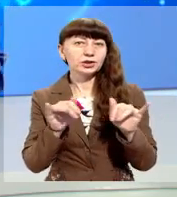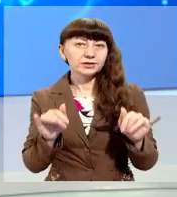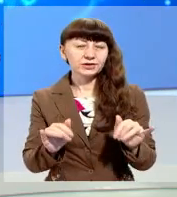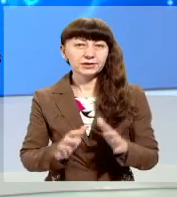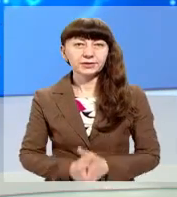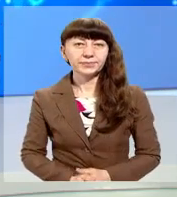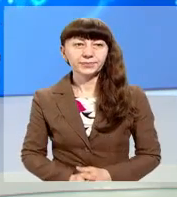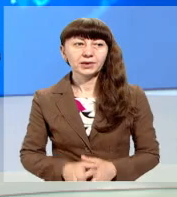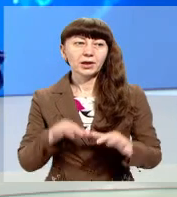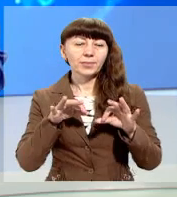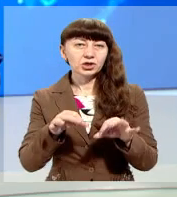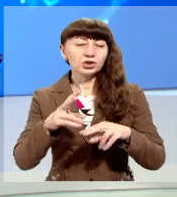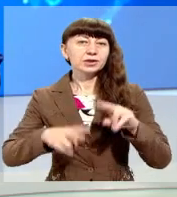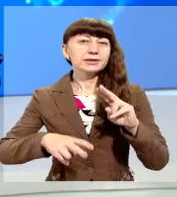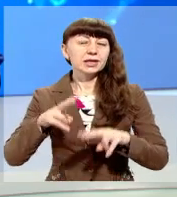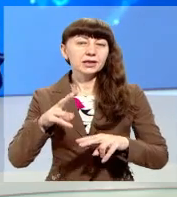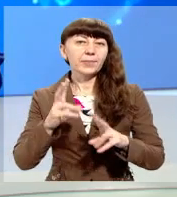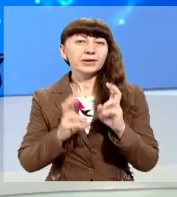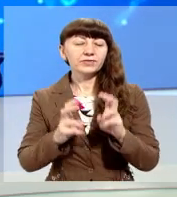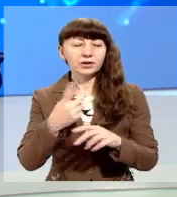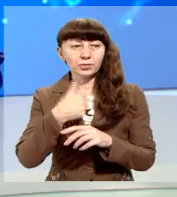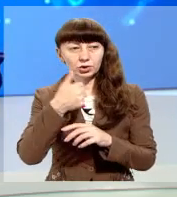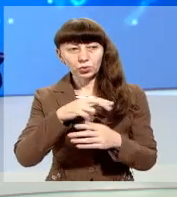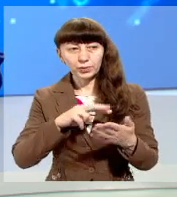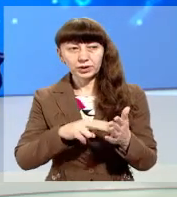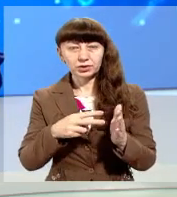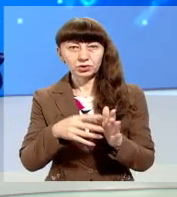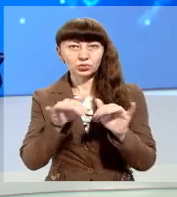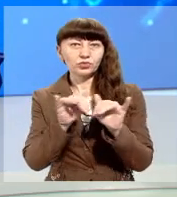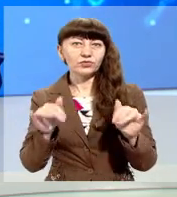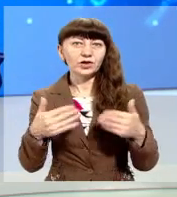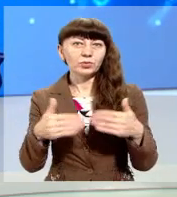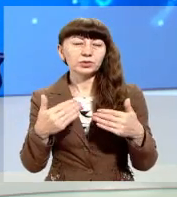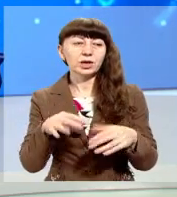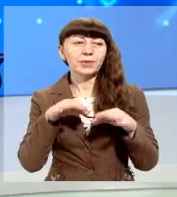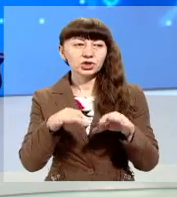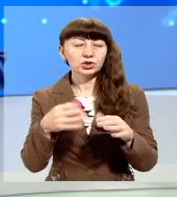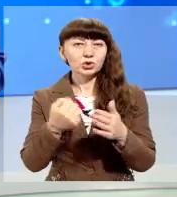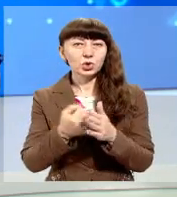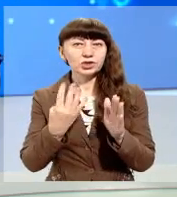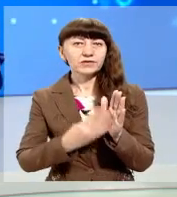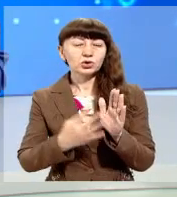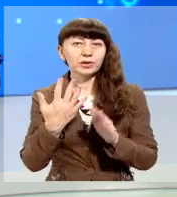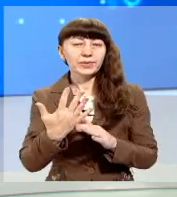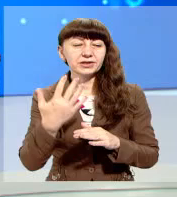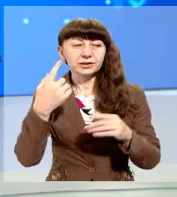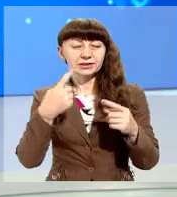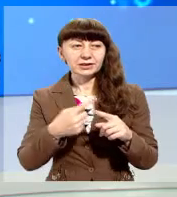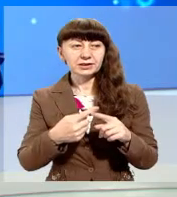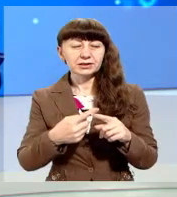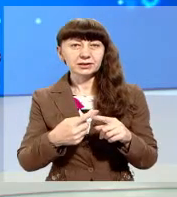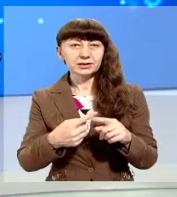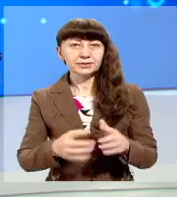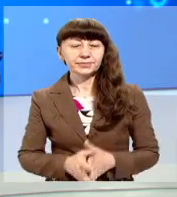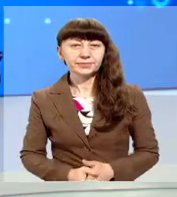производства. Машиностроительными предприятиями в этом году планируется увеличение выпуска автомобилей до 95 тысяч единиц. Какие